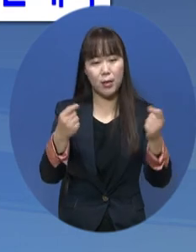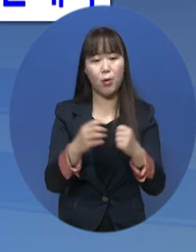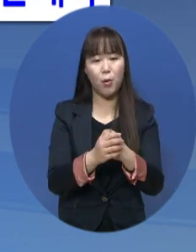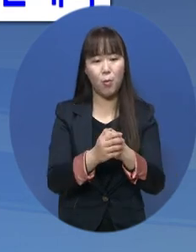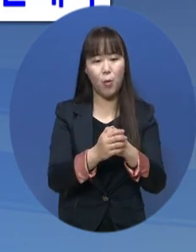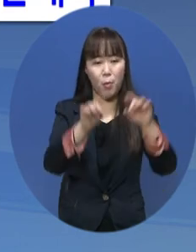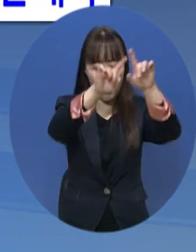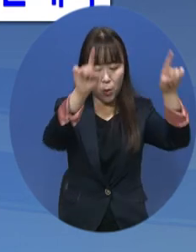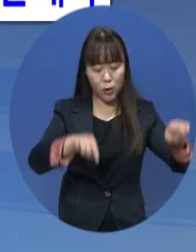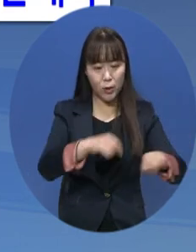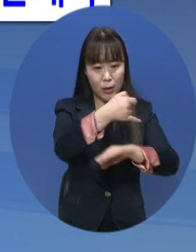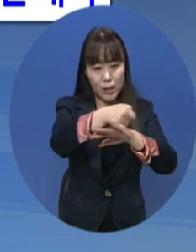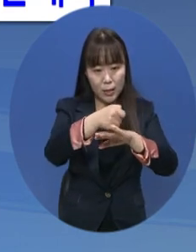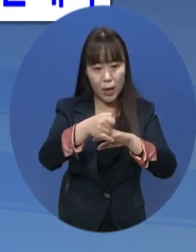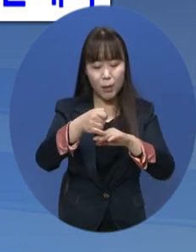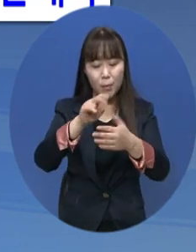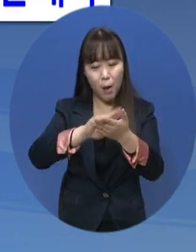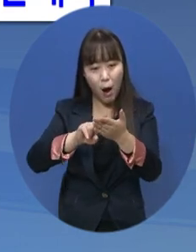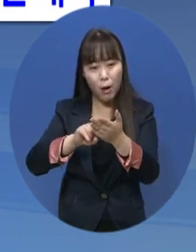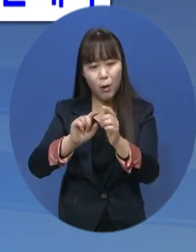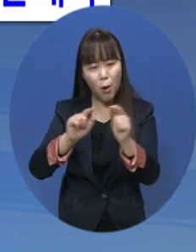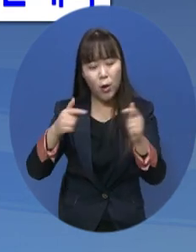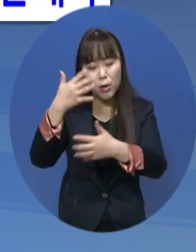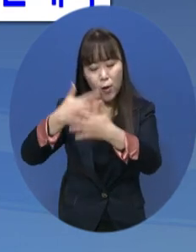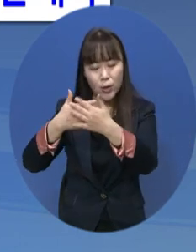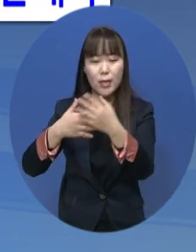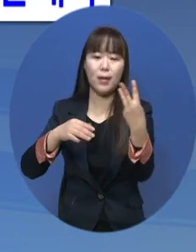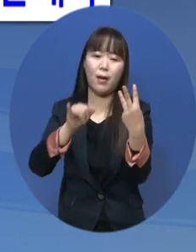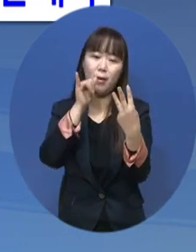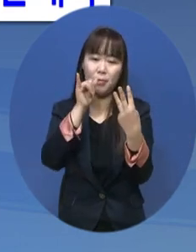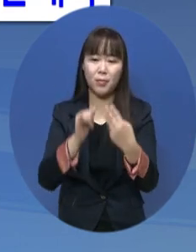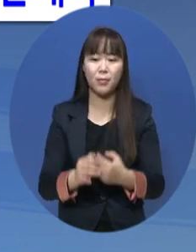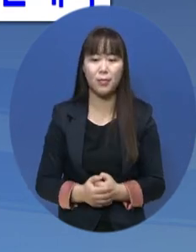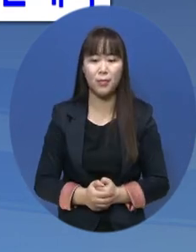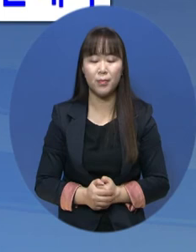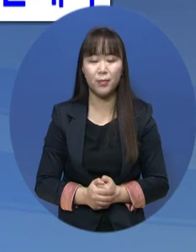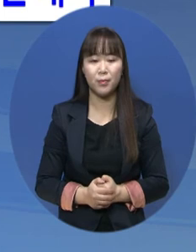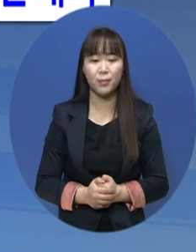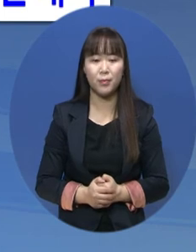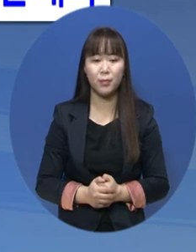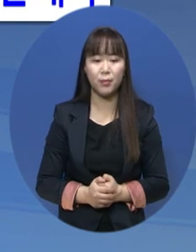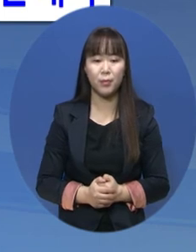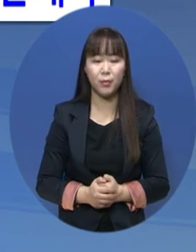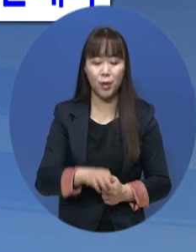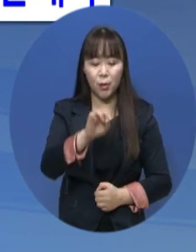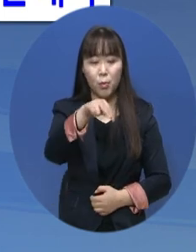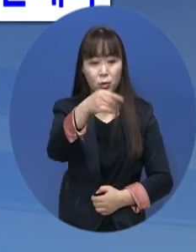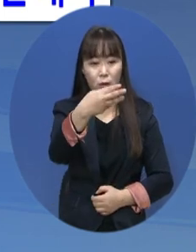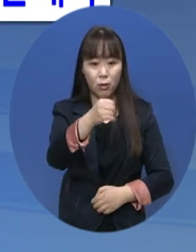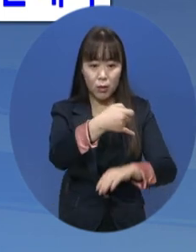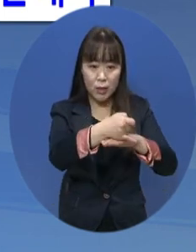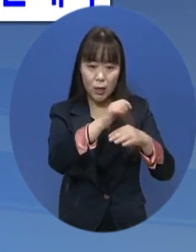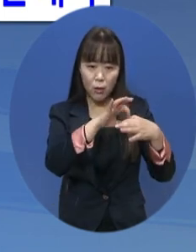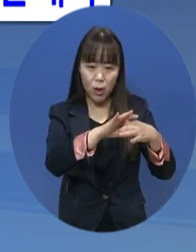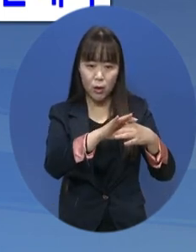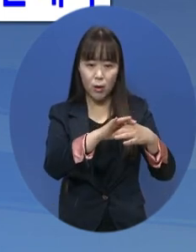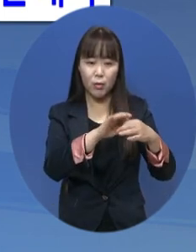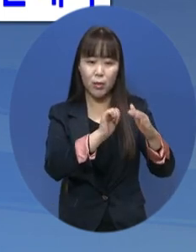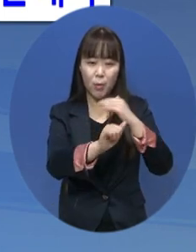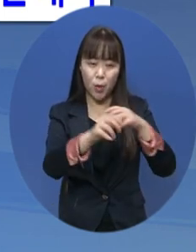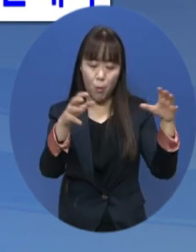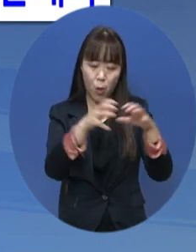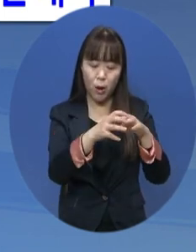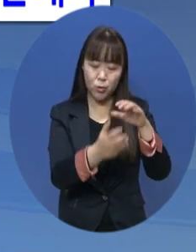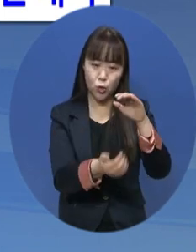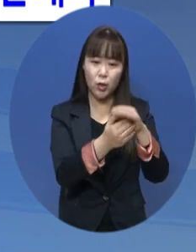웹툰, 영상 총 3개 분야로 나눠 진행합니다. 포스터 디자인 분야는 대표 포함 최대